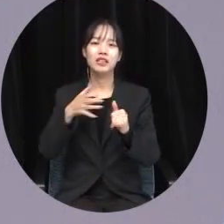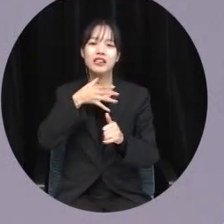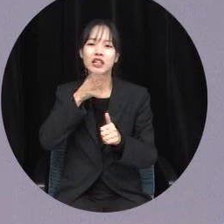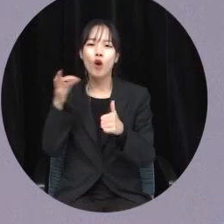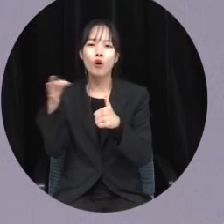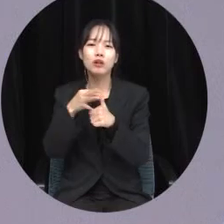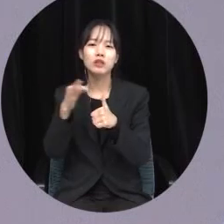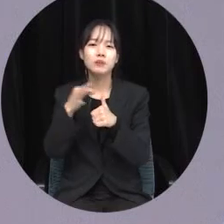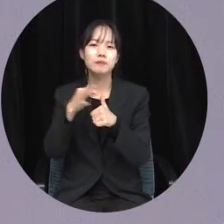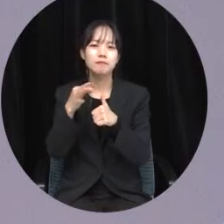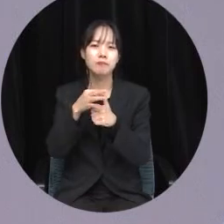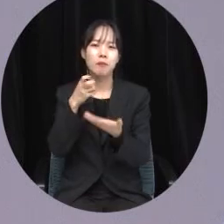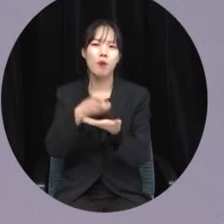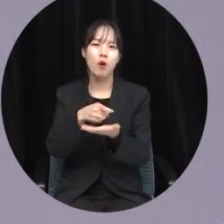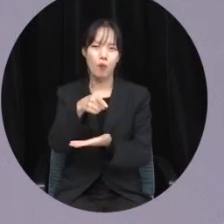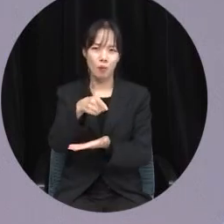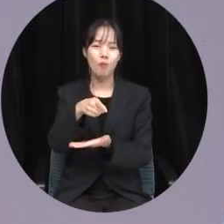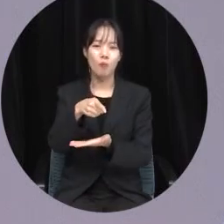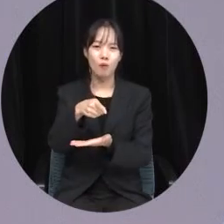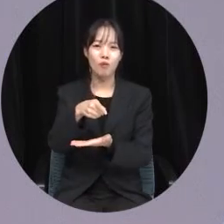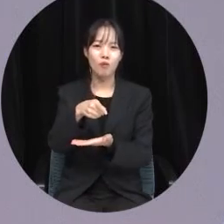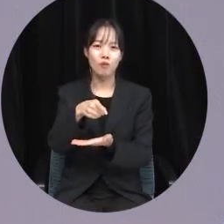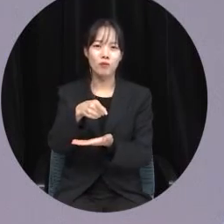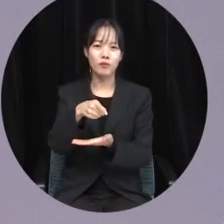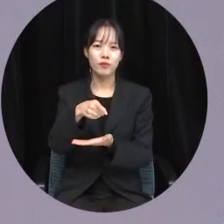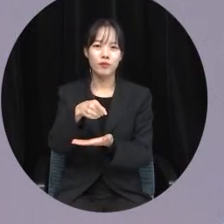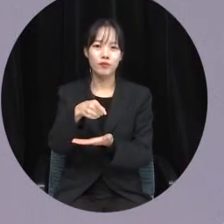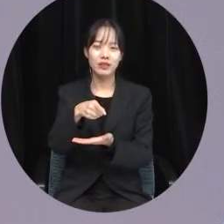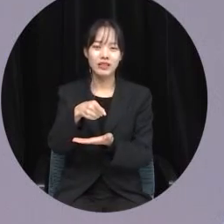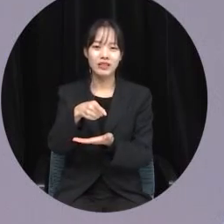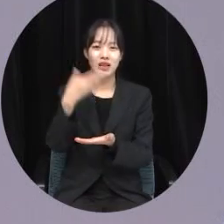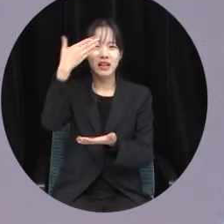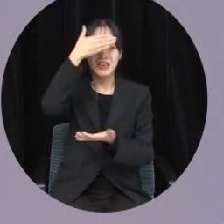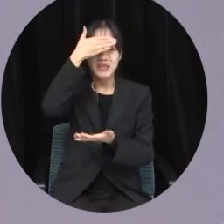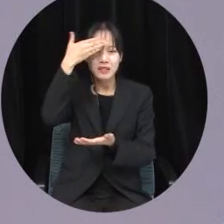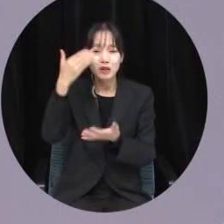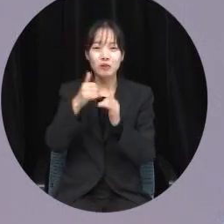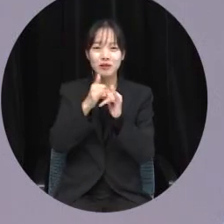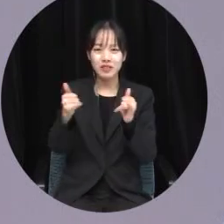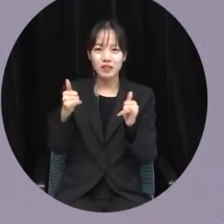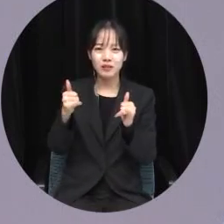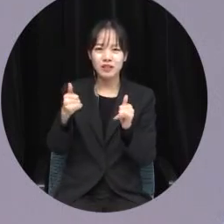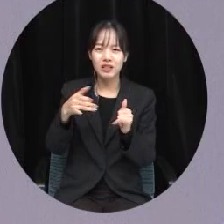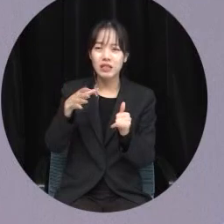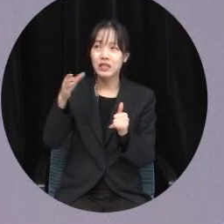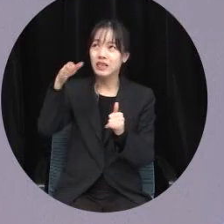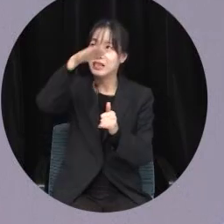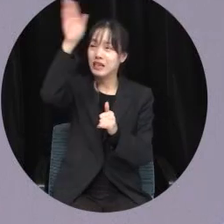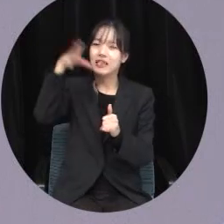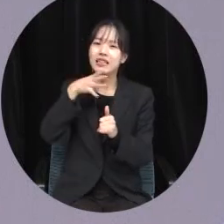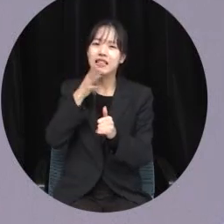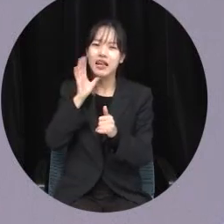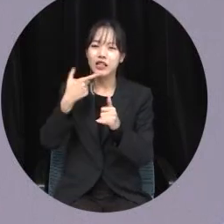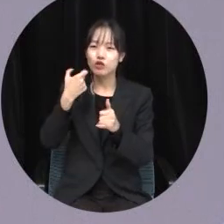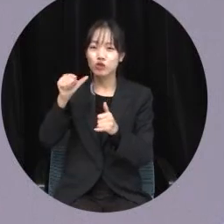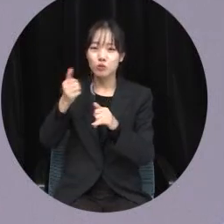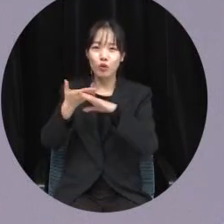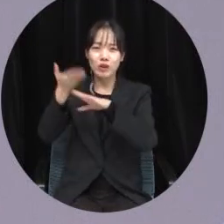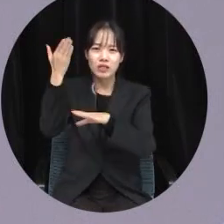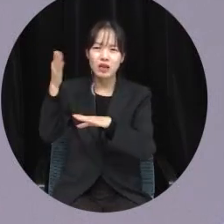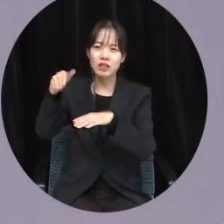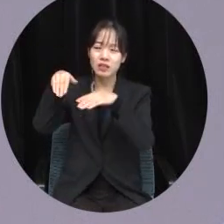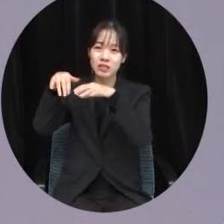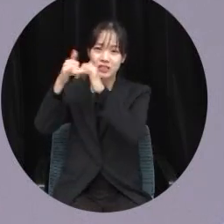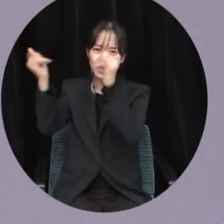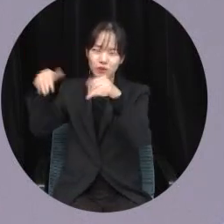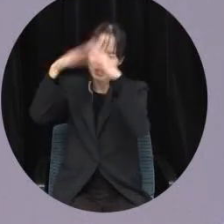세대에게 지금의 부담을 떠넘기는 이런 우려를 낳고 있습니다. 그렇기 때문에 저는 국회에